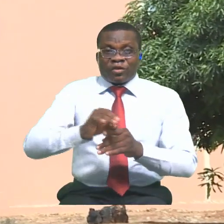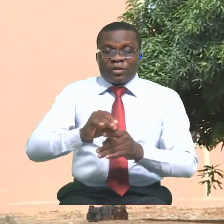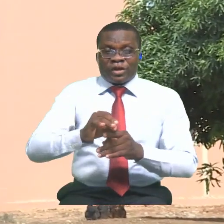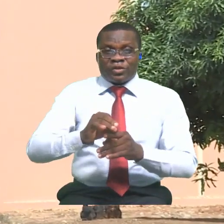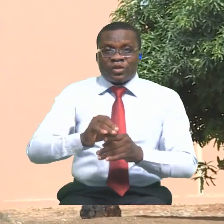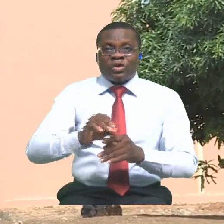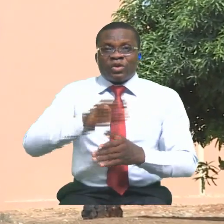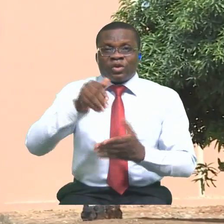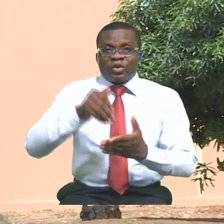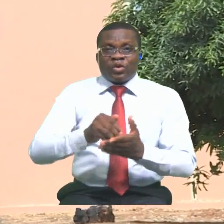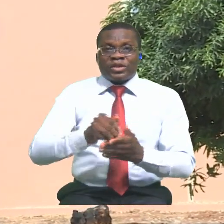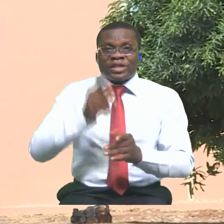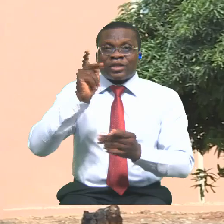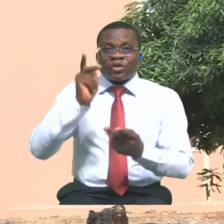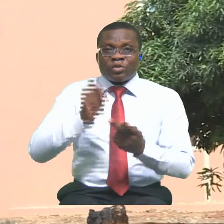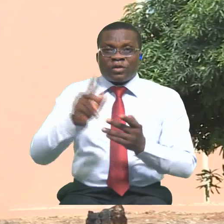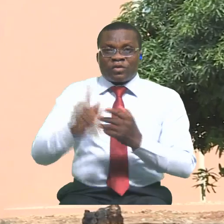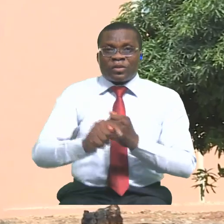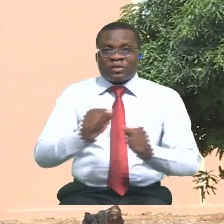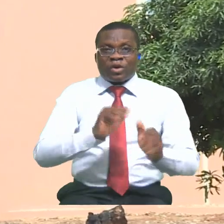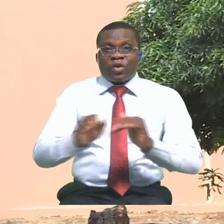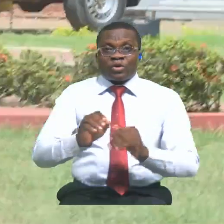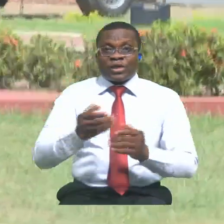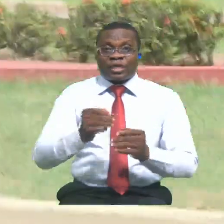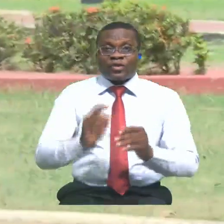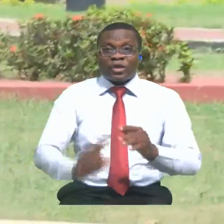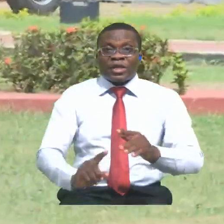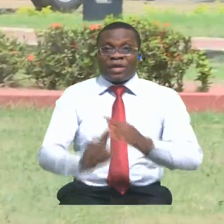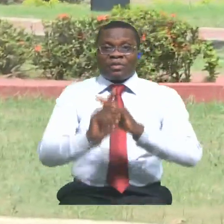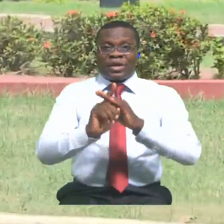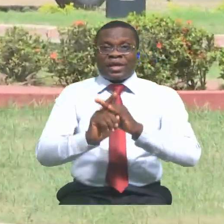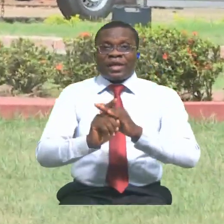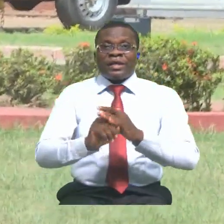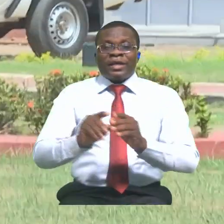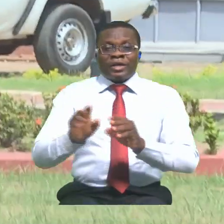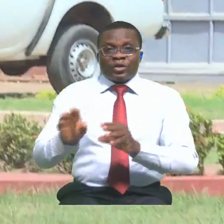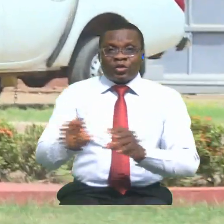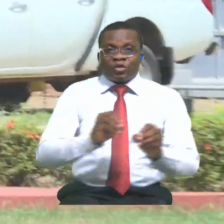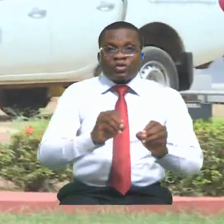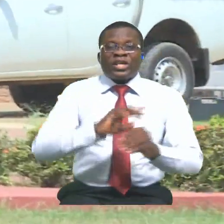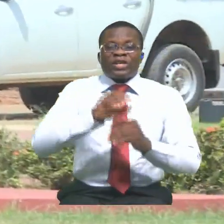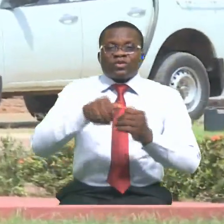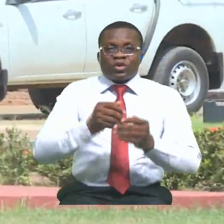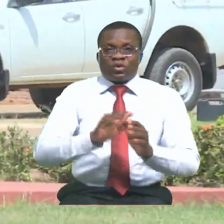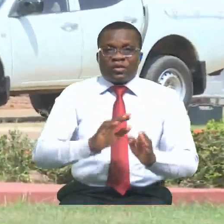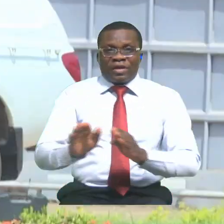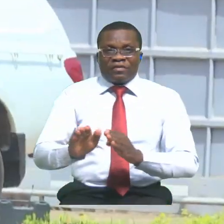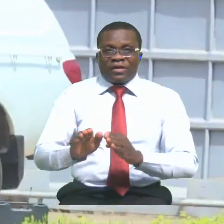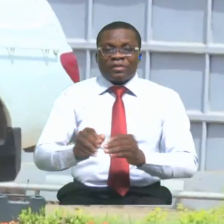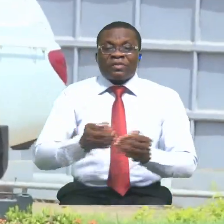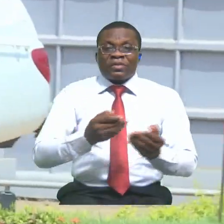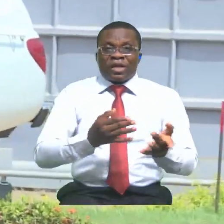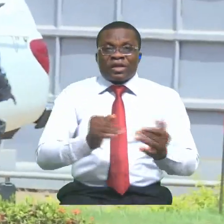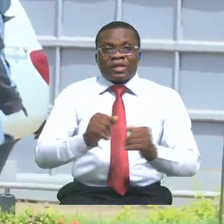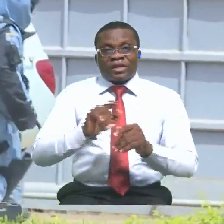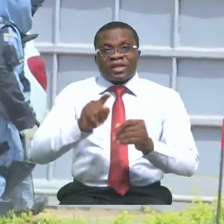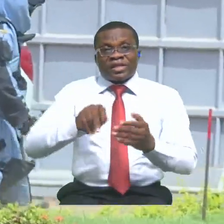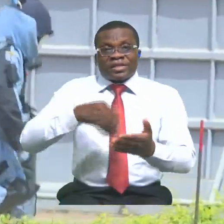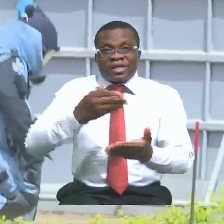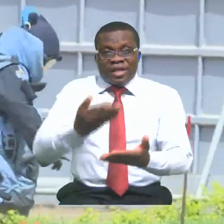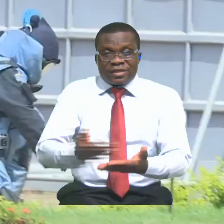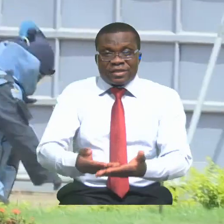le centre de perfectionnement aux actions conflictuelles, de déminage et de dépollution. En attendant qu'ils y